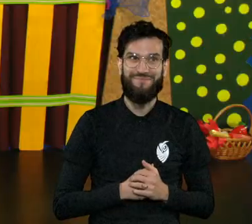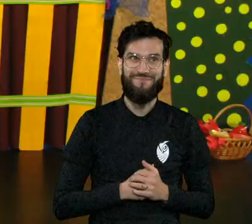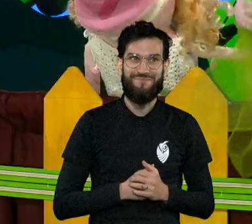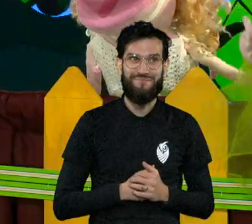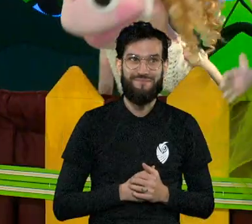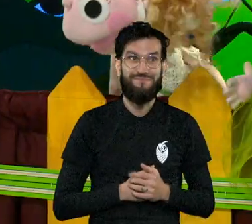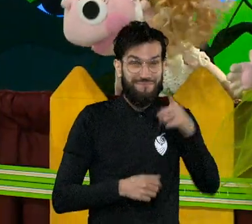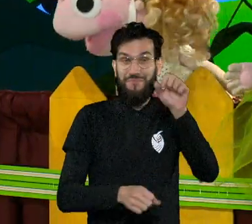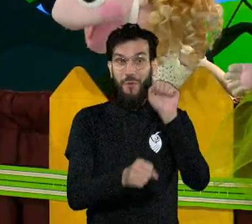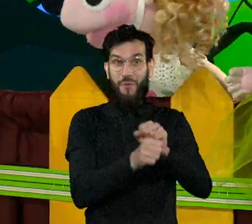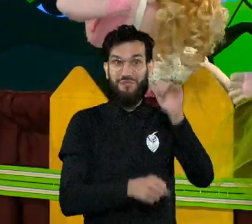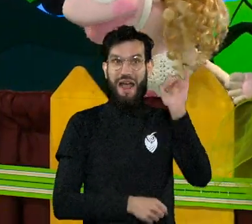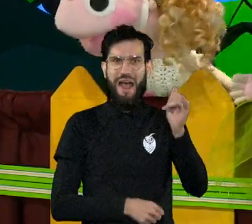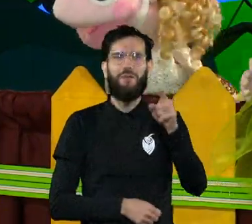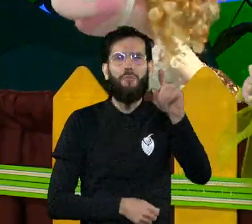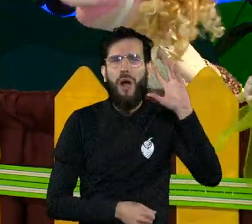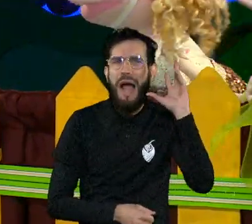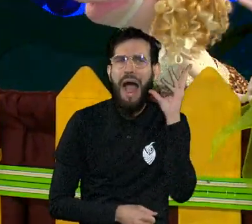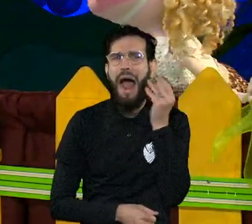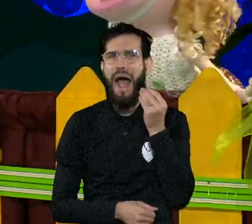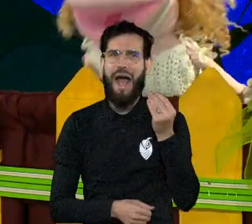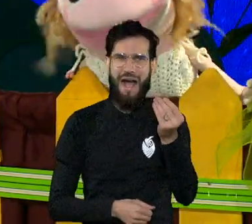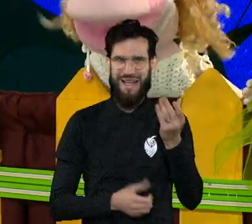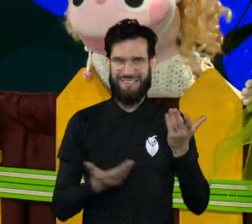Tak to teda si. To bol krásny